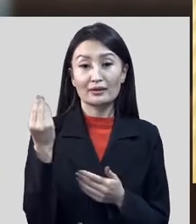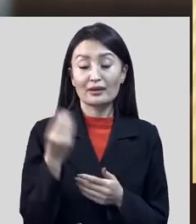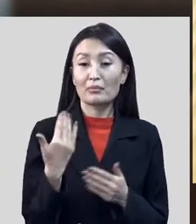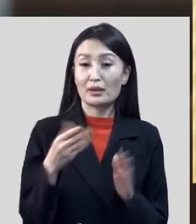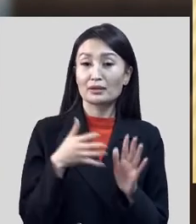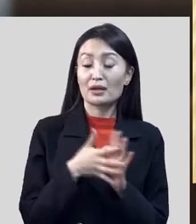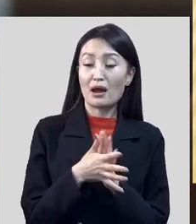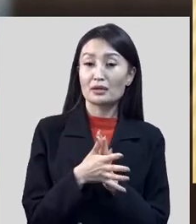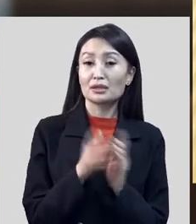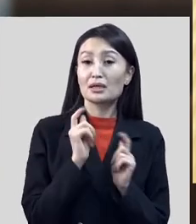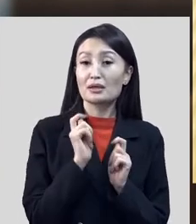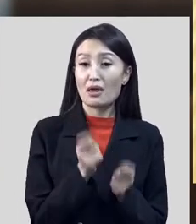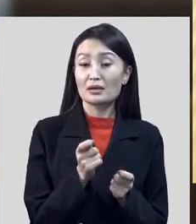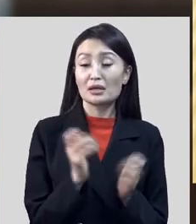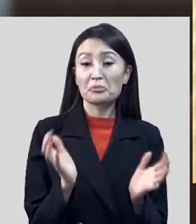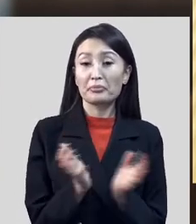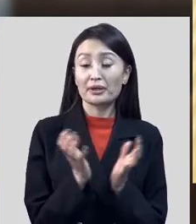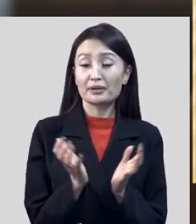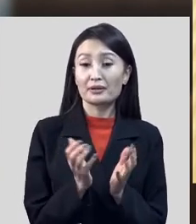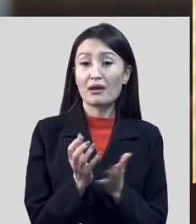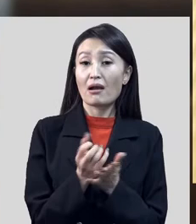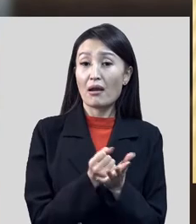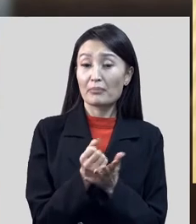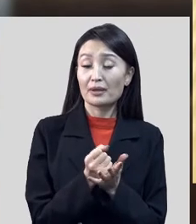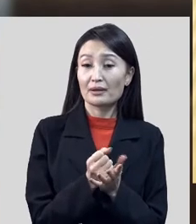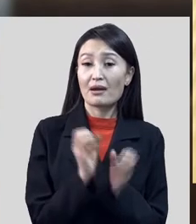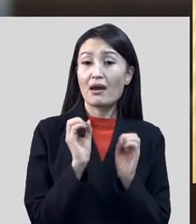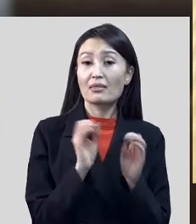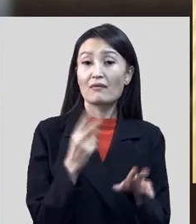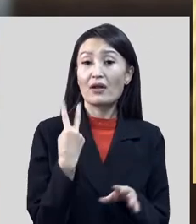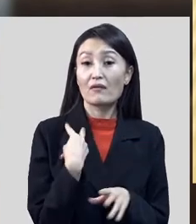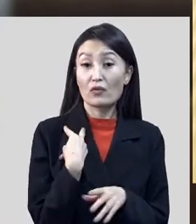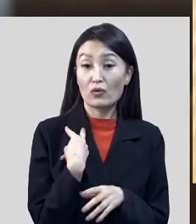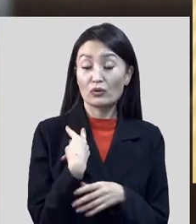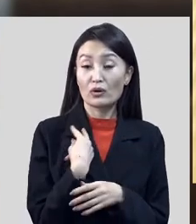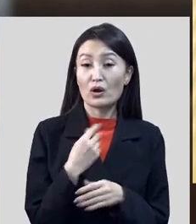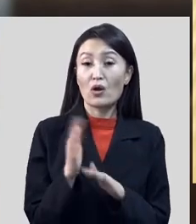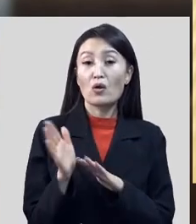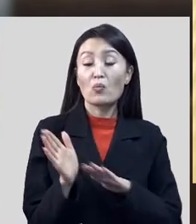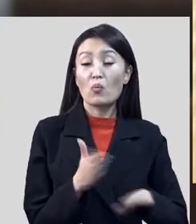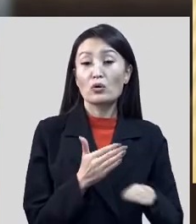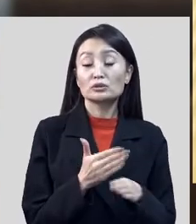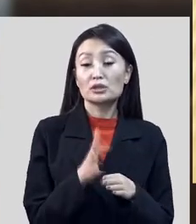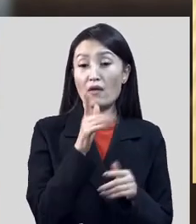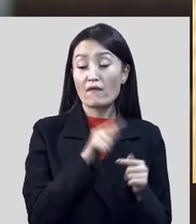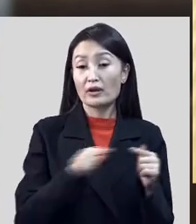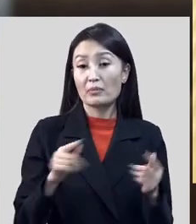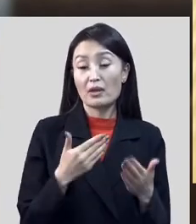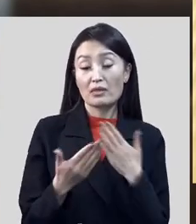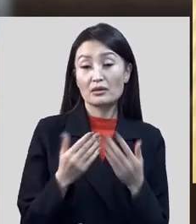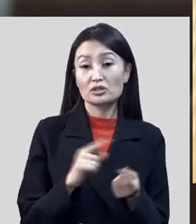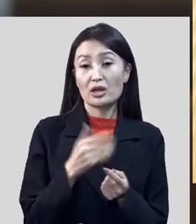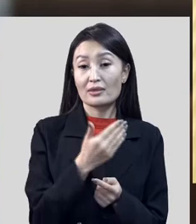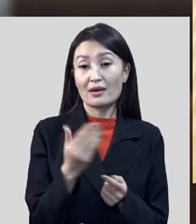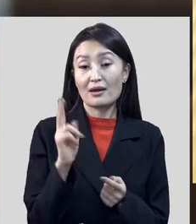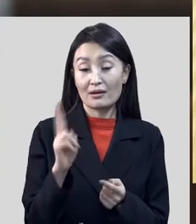тратили дарили берегли копили отдавали в долг спустя столетия отношение к ним не